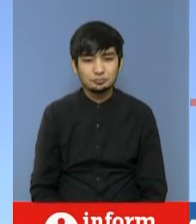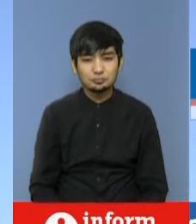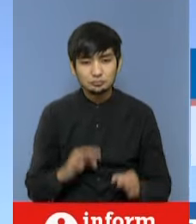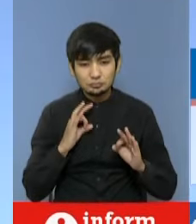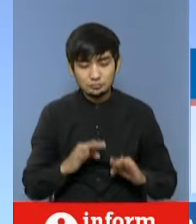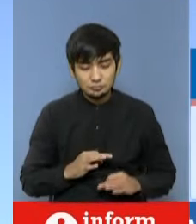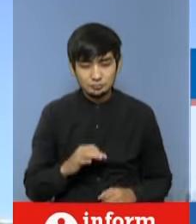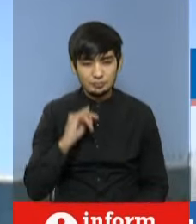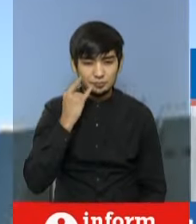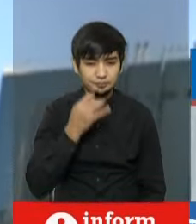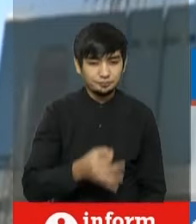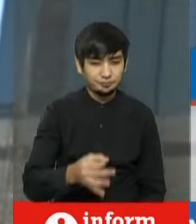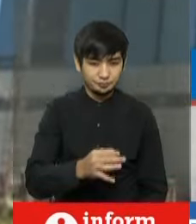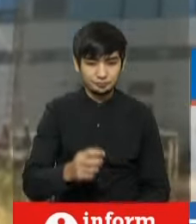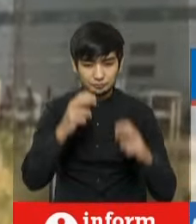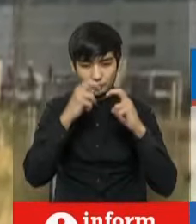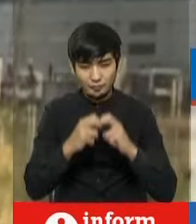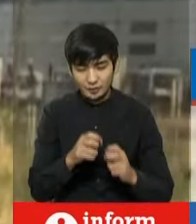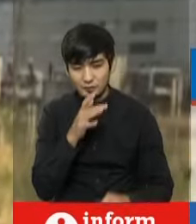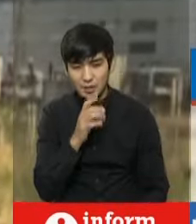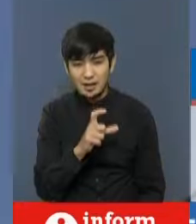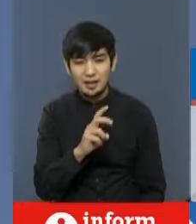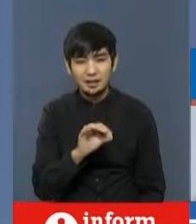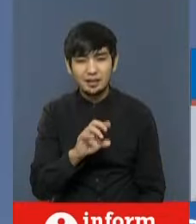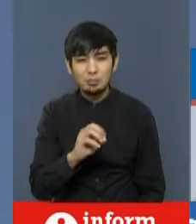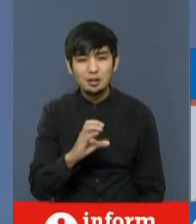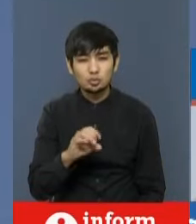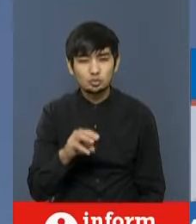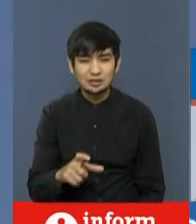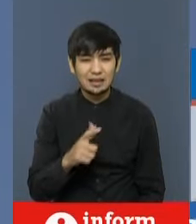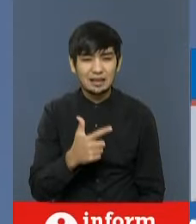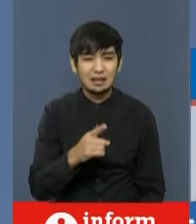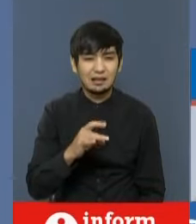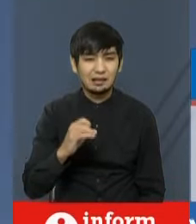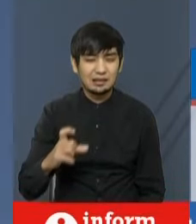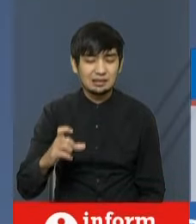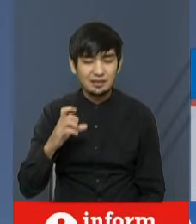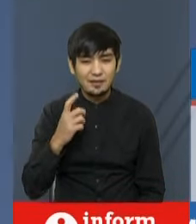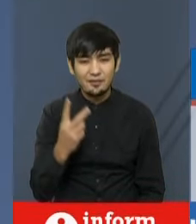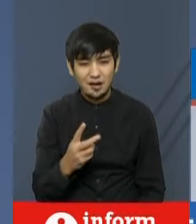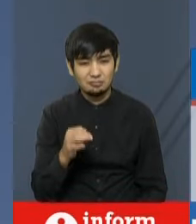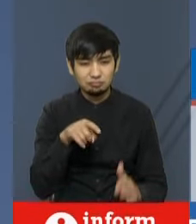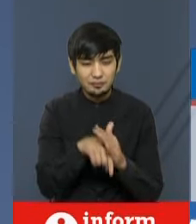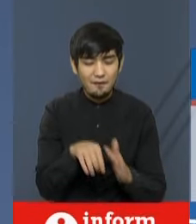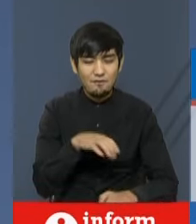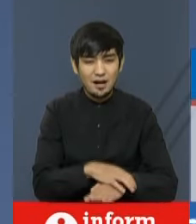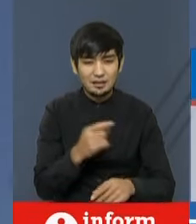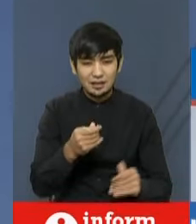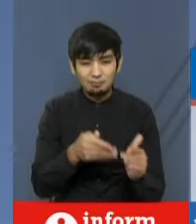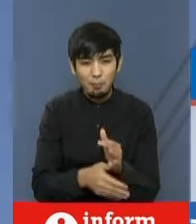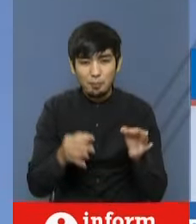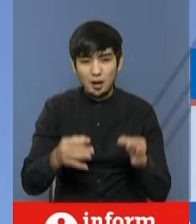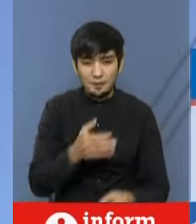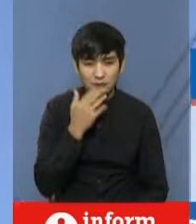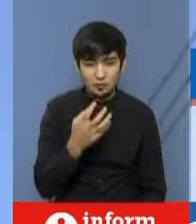Прокуратурой Павлодарской области в ходе проверок на Кибастузской ГРЭС-2 выявлены факты растраты денежных средств, предназначенных для расширения и